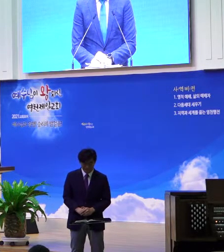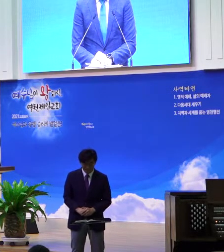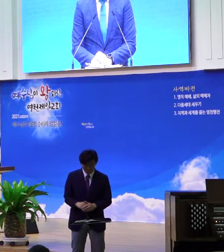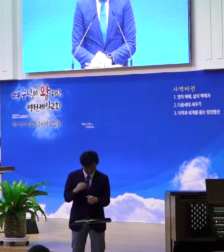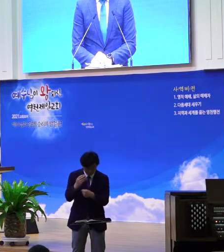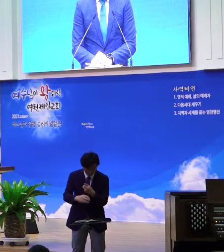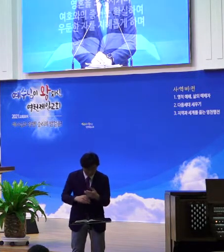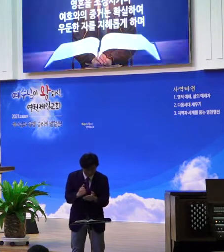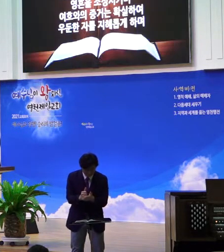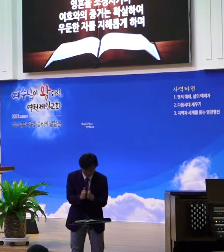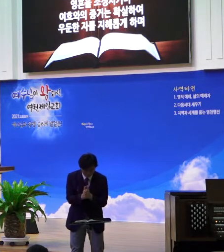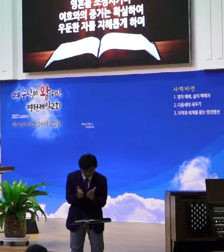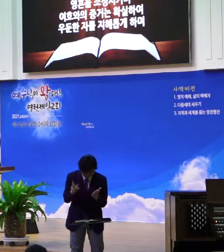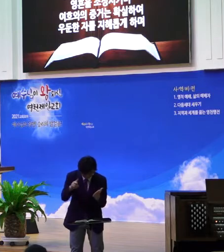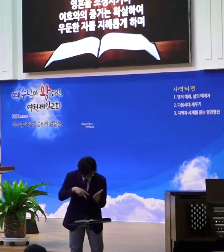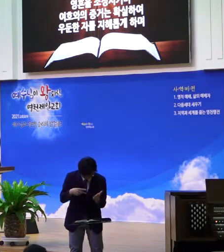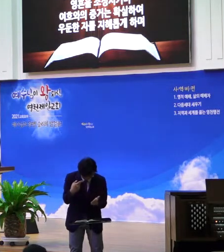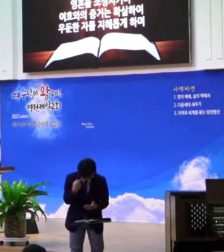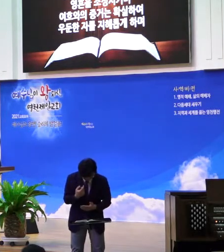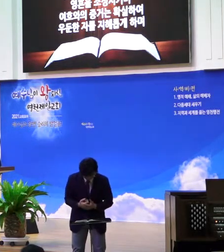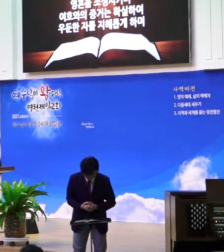하나님의 말씀을 봉독하겠습니다.